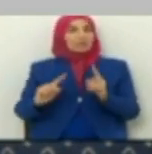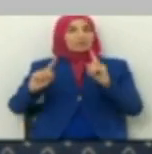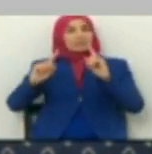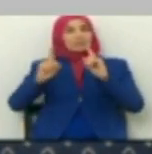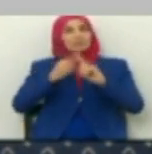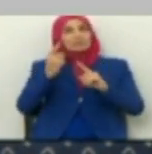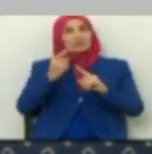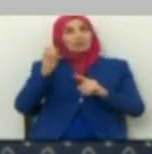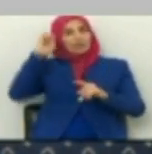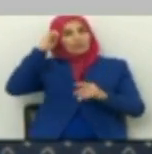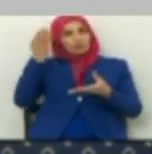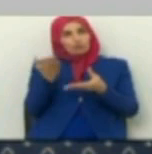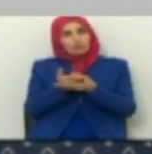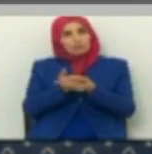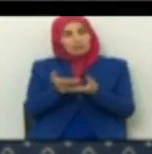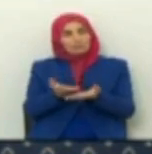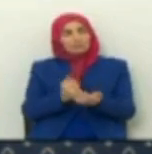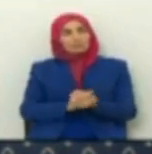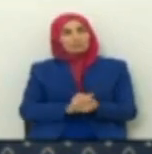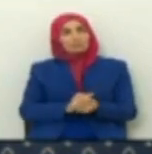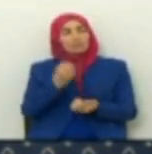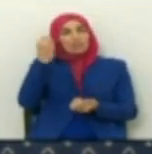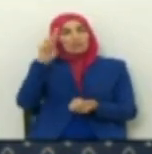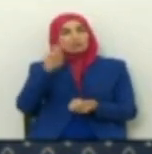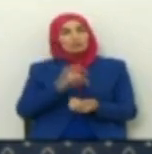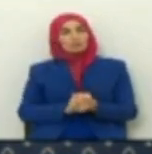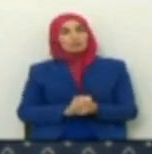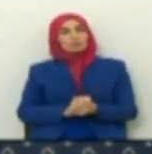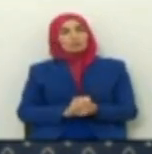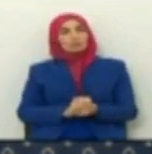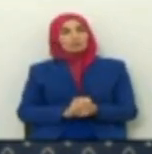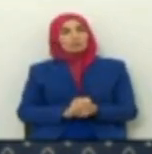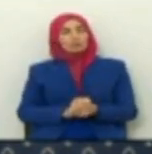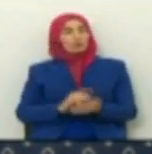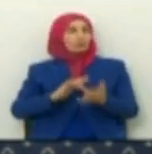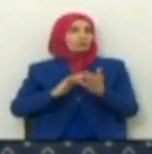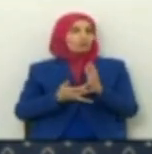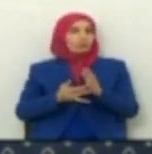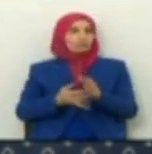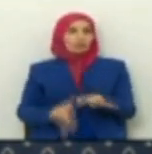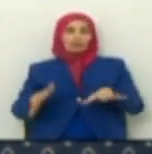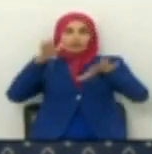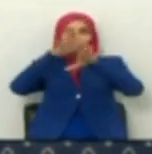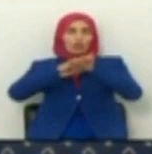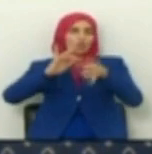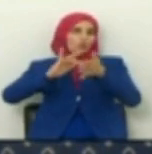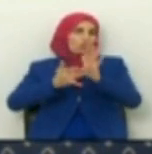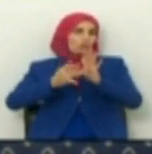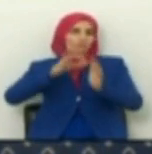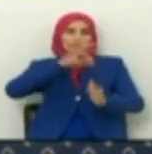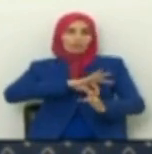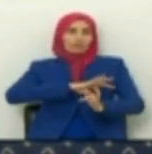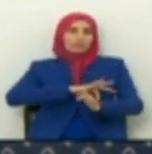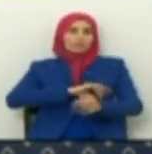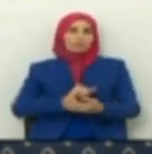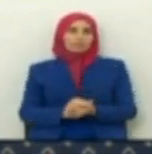الملف. الشيء اللي نأكده سيتم الإدماج تاع كل مستفيدين اللي كانوا في هذا